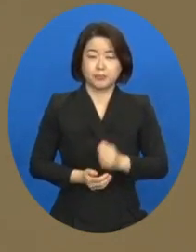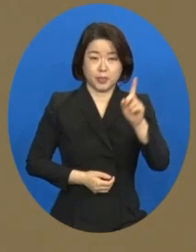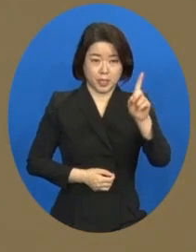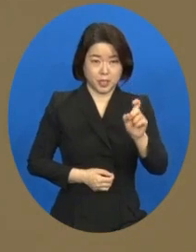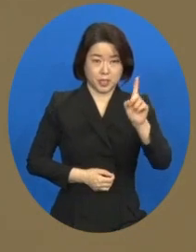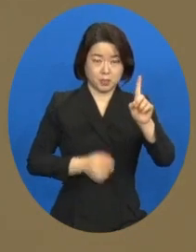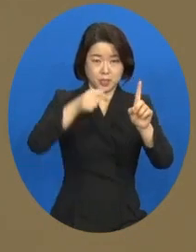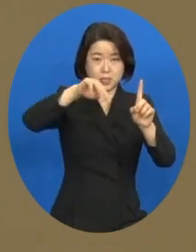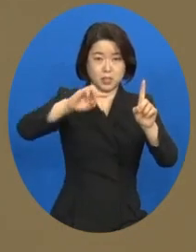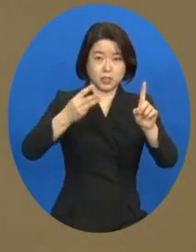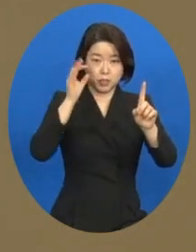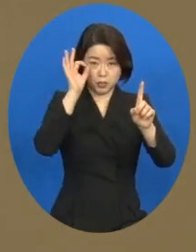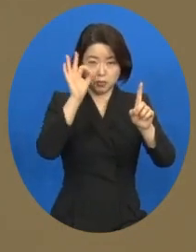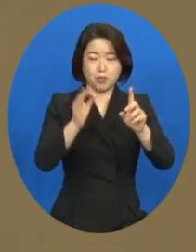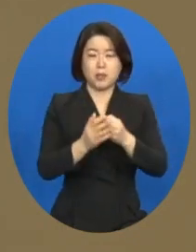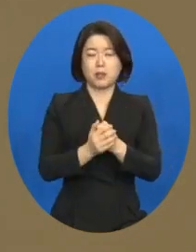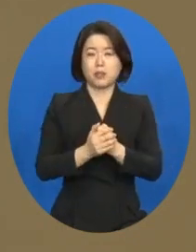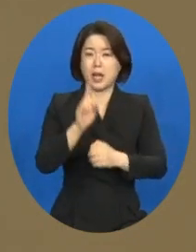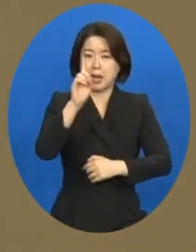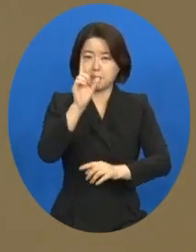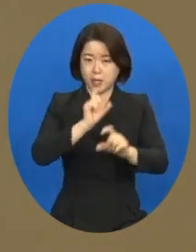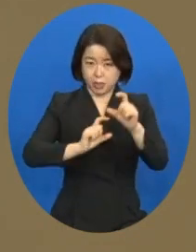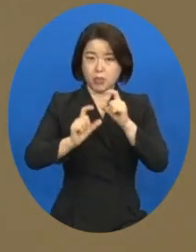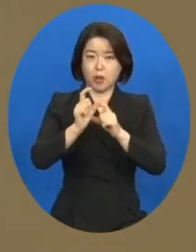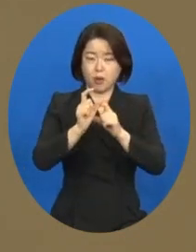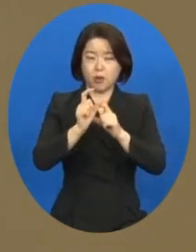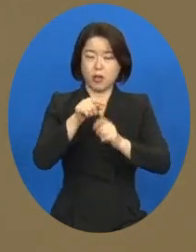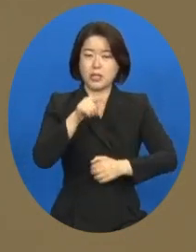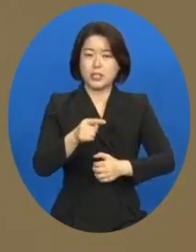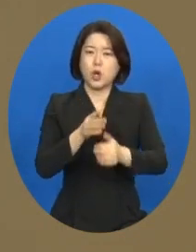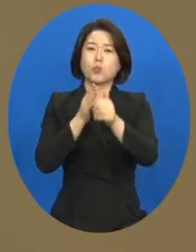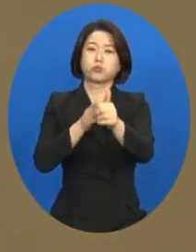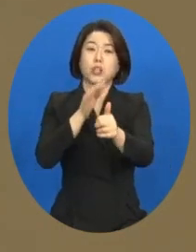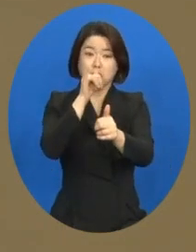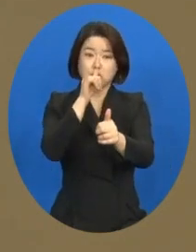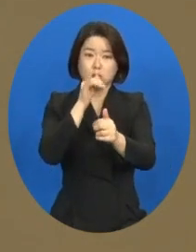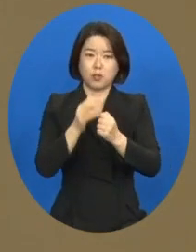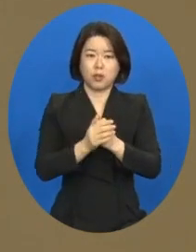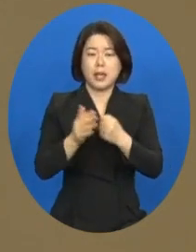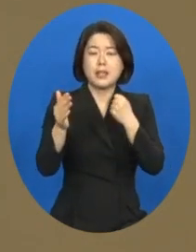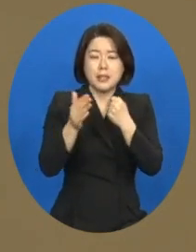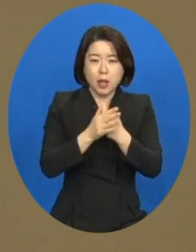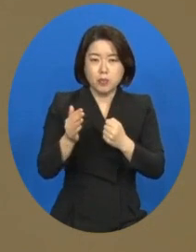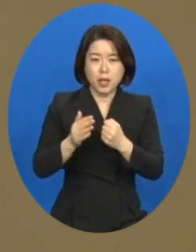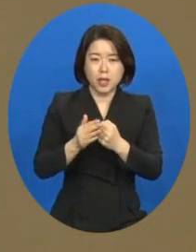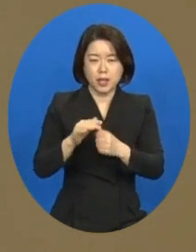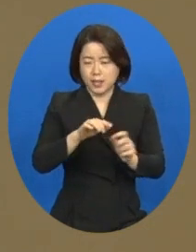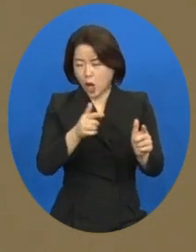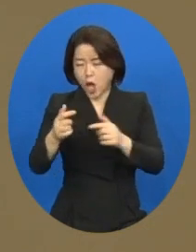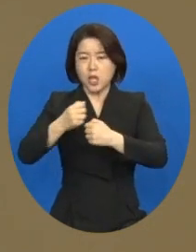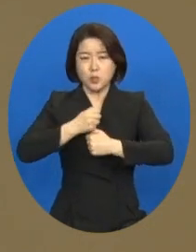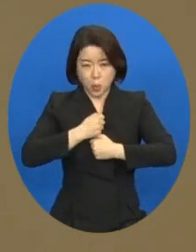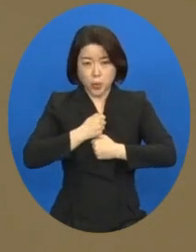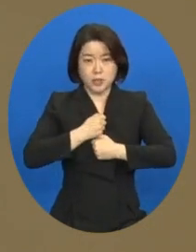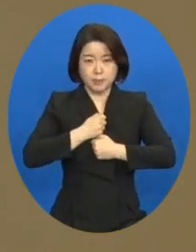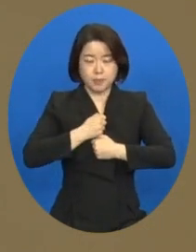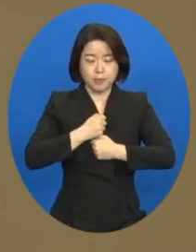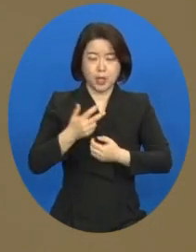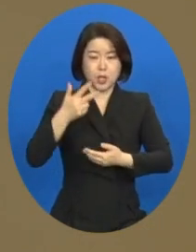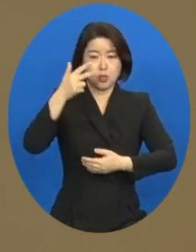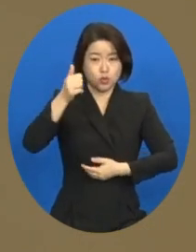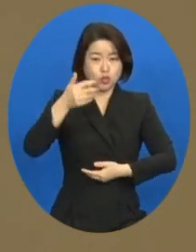11절에 가서 한 번 더 이런 당부를 합니다. 그러므로 삼가 조심하여